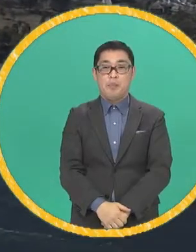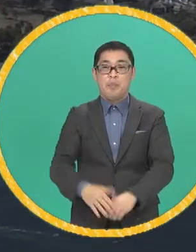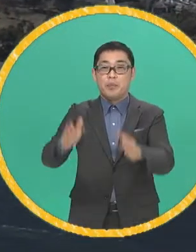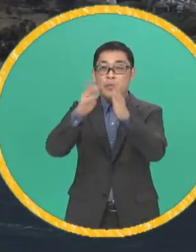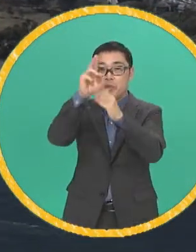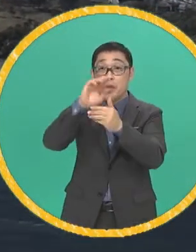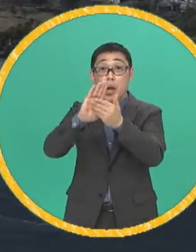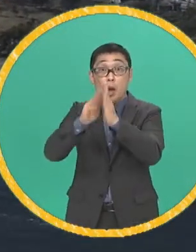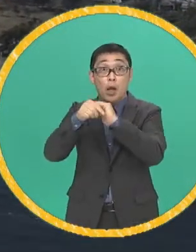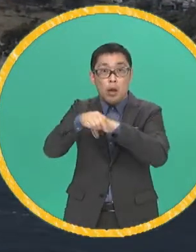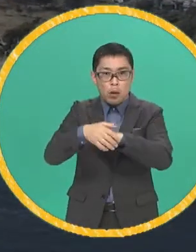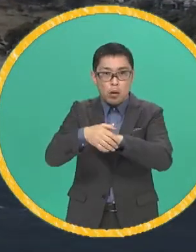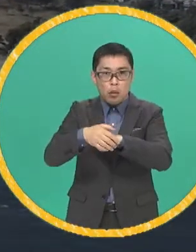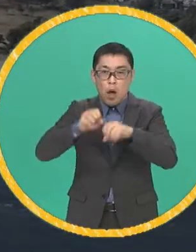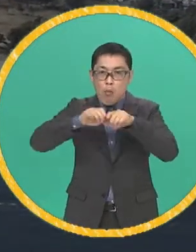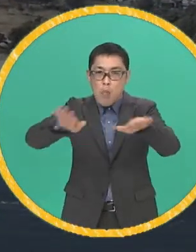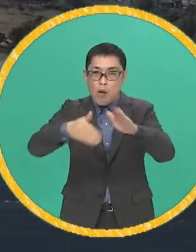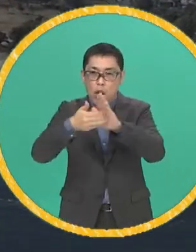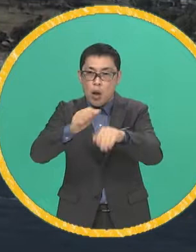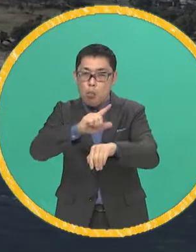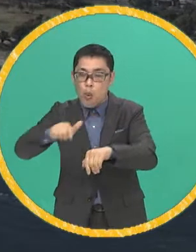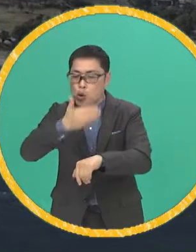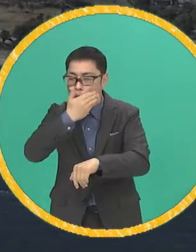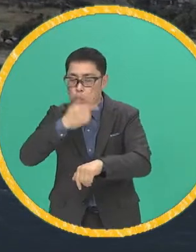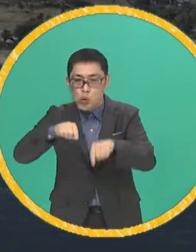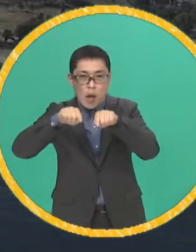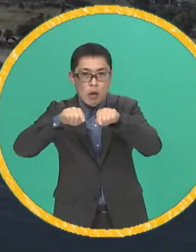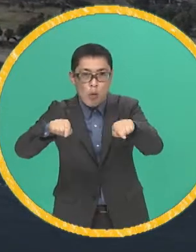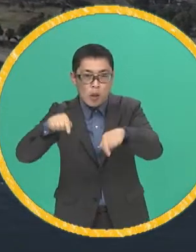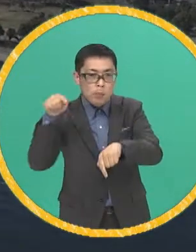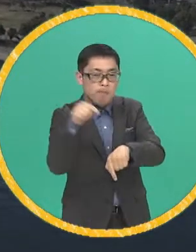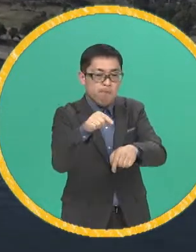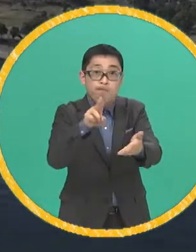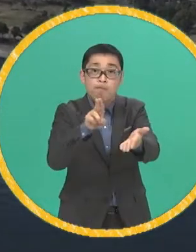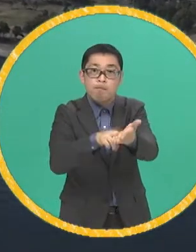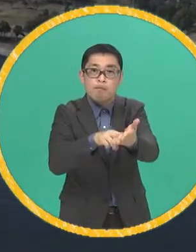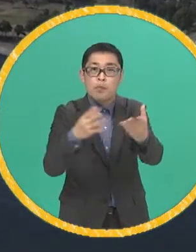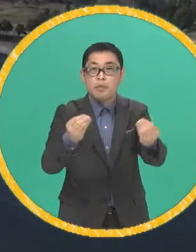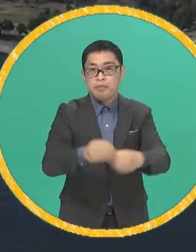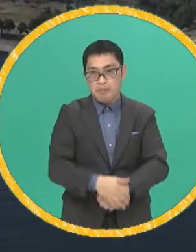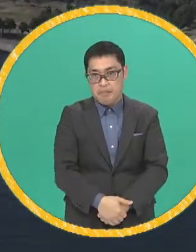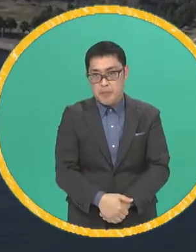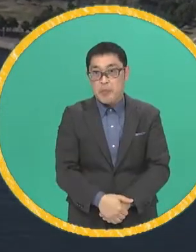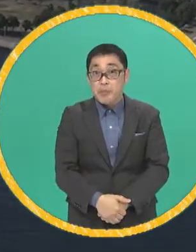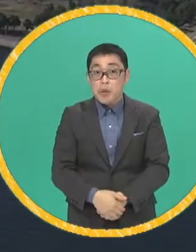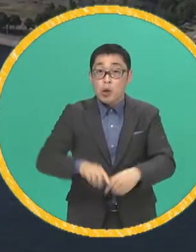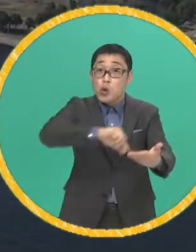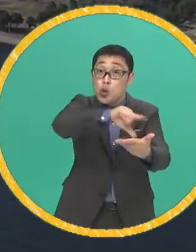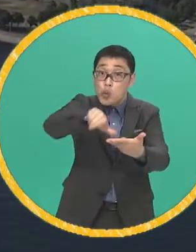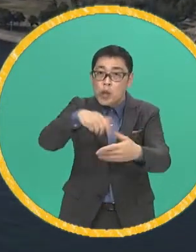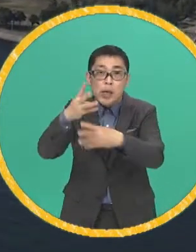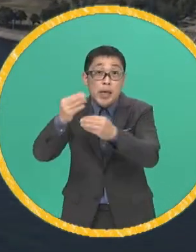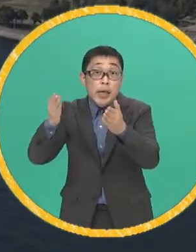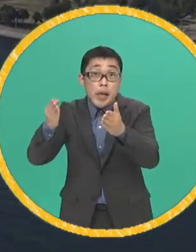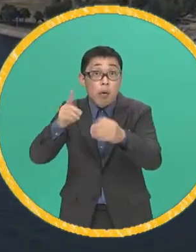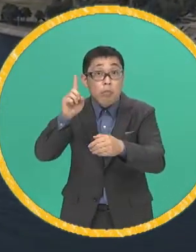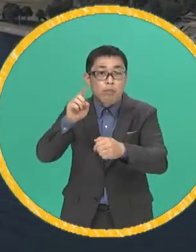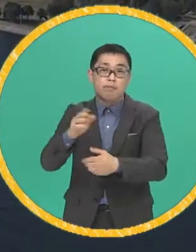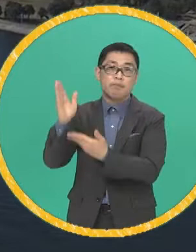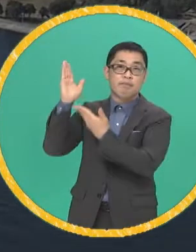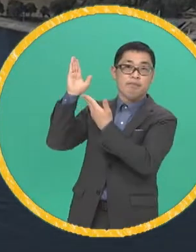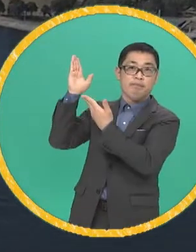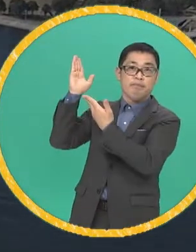神奈川県が蔓延防止等充填措置の区域に指定されました区域と期間はご覧の通り